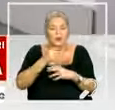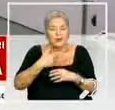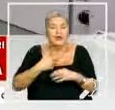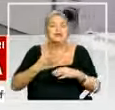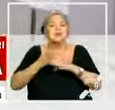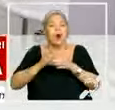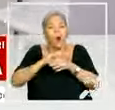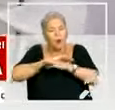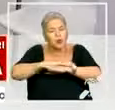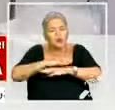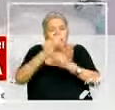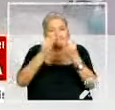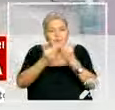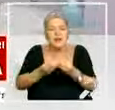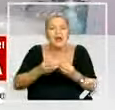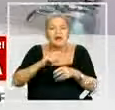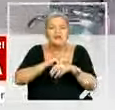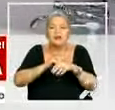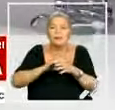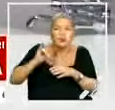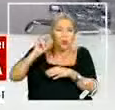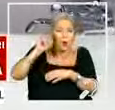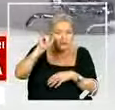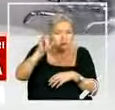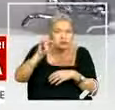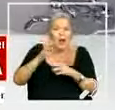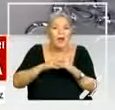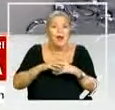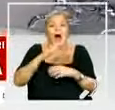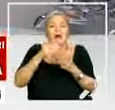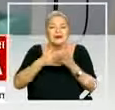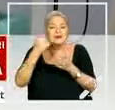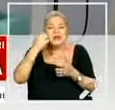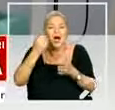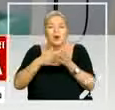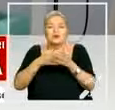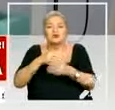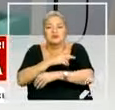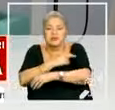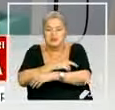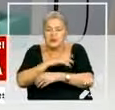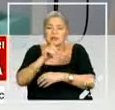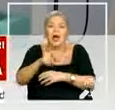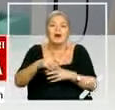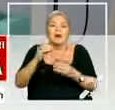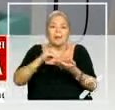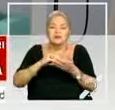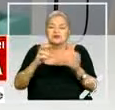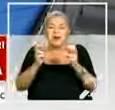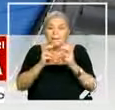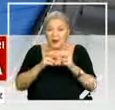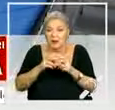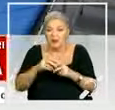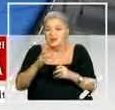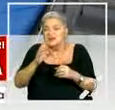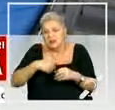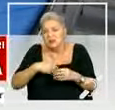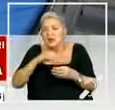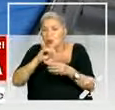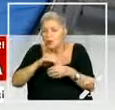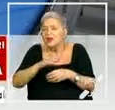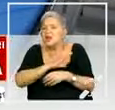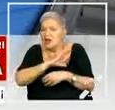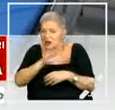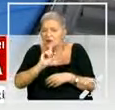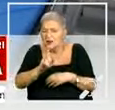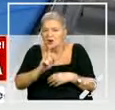în timpul zborului de la București, iar odată sosiți la spital au fost stabilizați suplimentar. Cei 2 sunt în stare critică, iar mutarea lor în cel mai